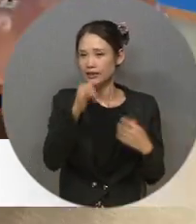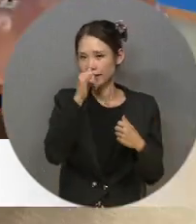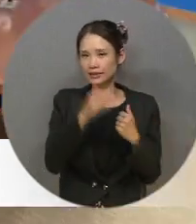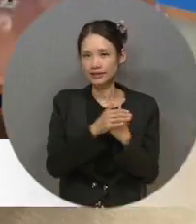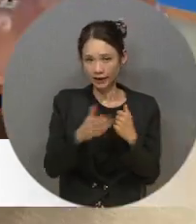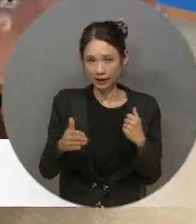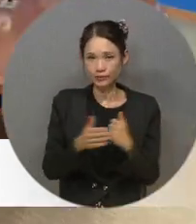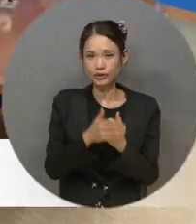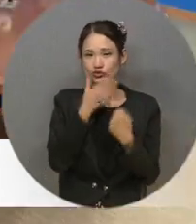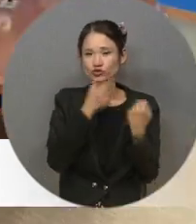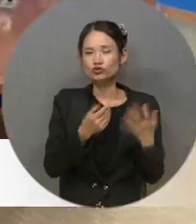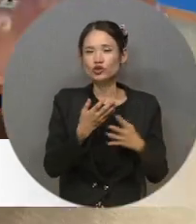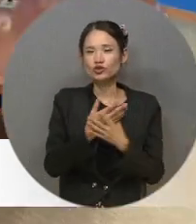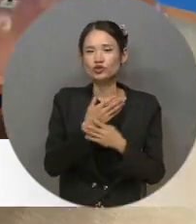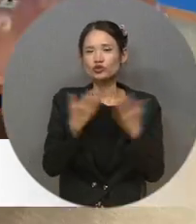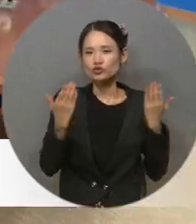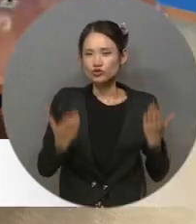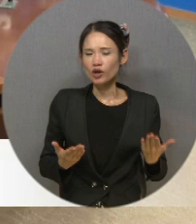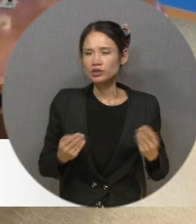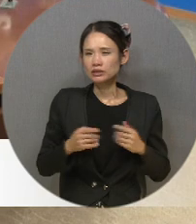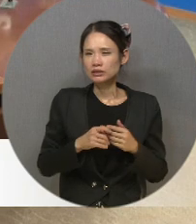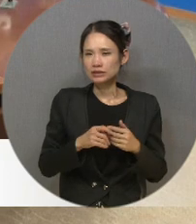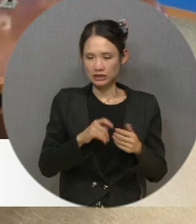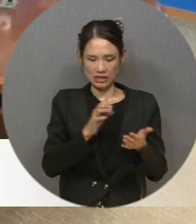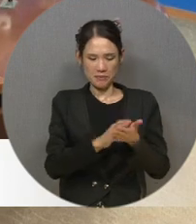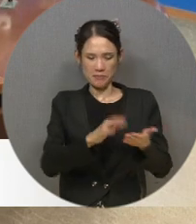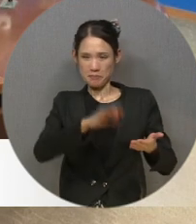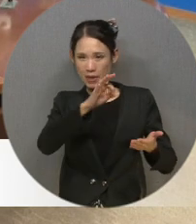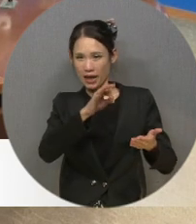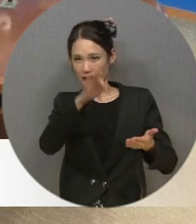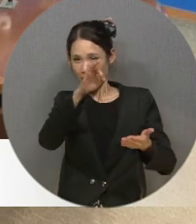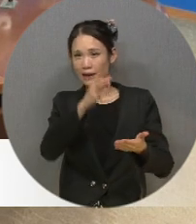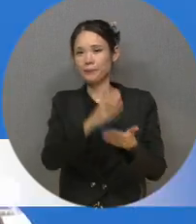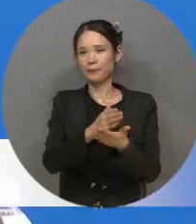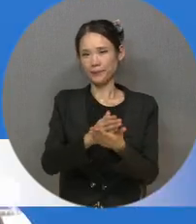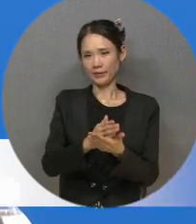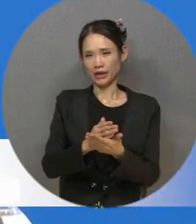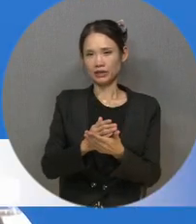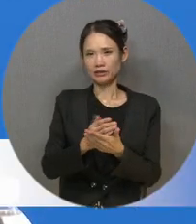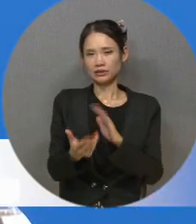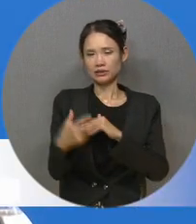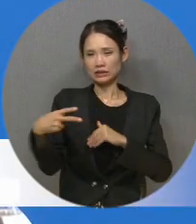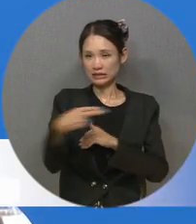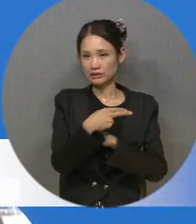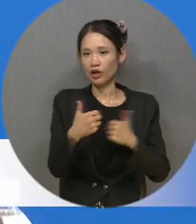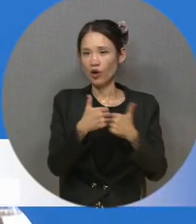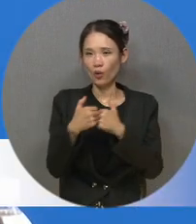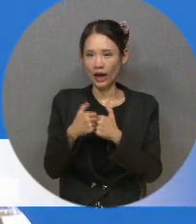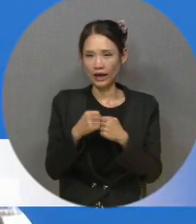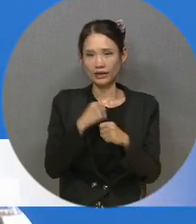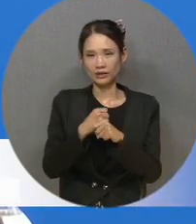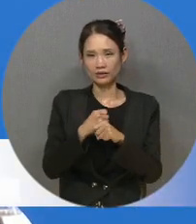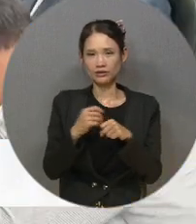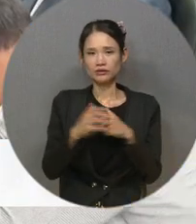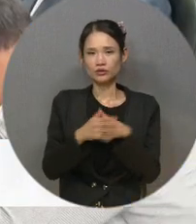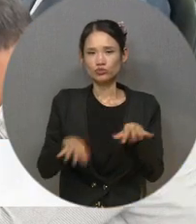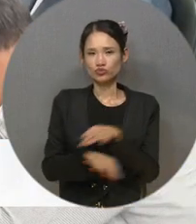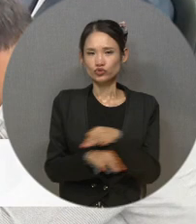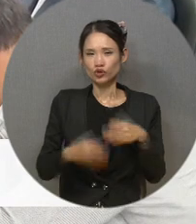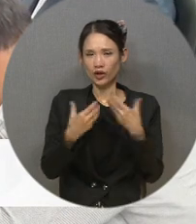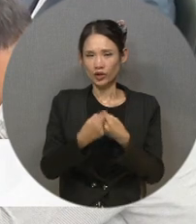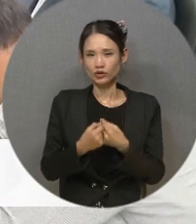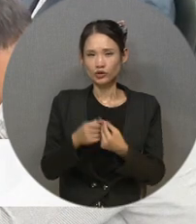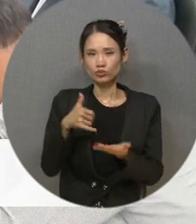전남도는 축제 휴가철 바가지 요금 근절 대책 회의를 열고 불공정 상행위 강력 대처로